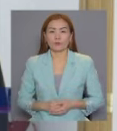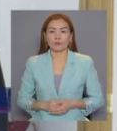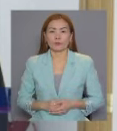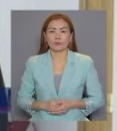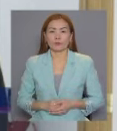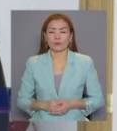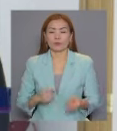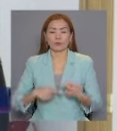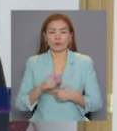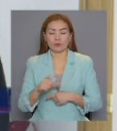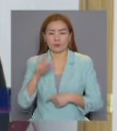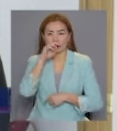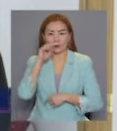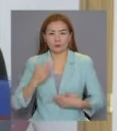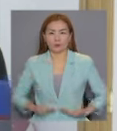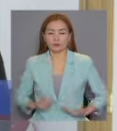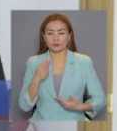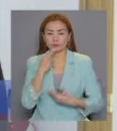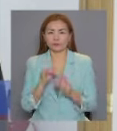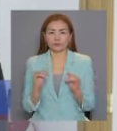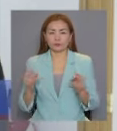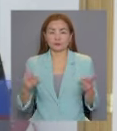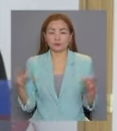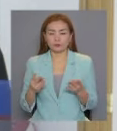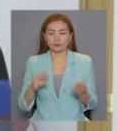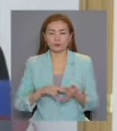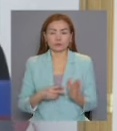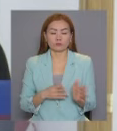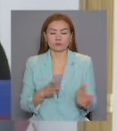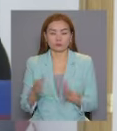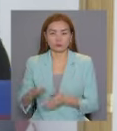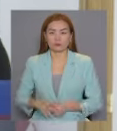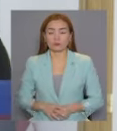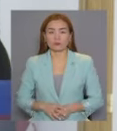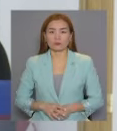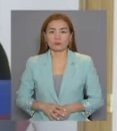біздің пациенттердің өмір сапасын жоғарту. Жоспар бойынша келесі